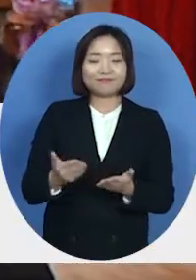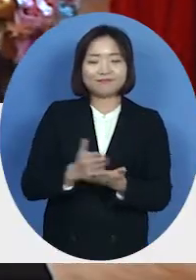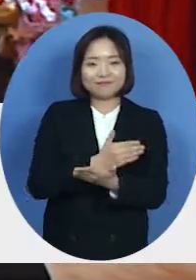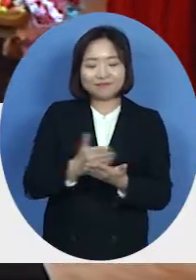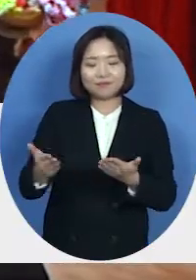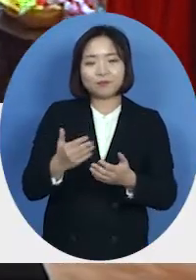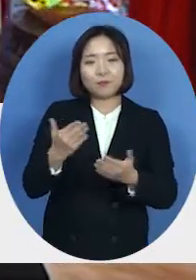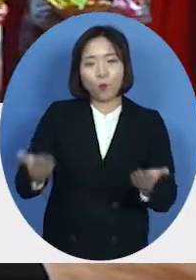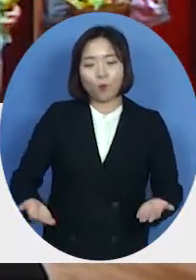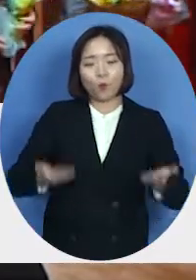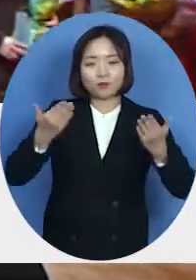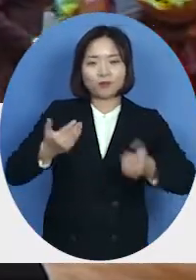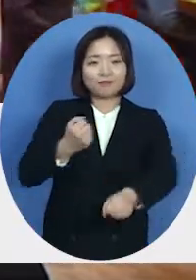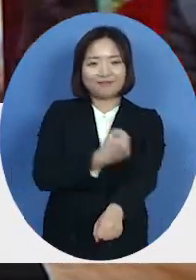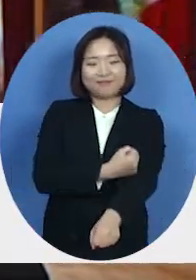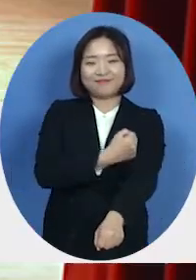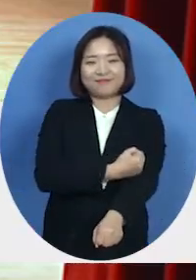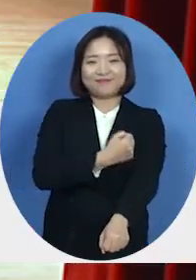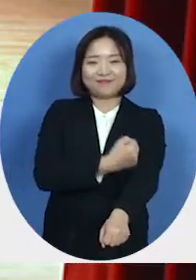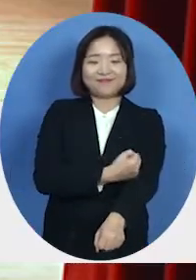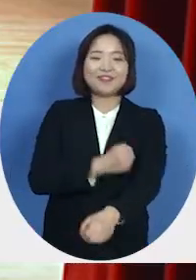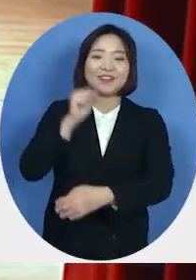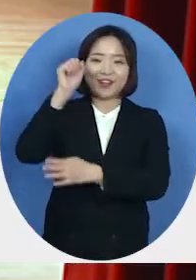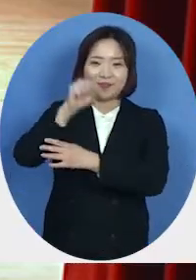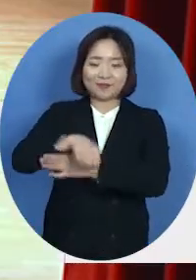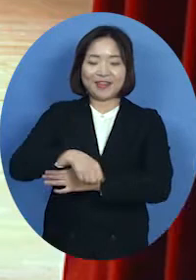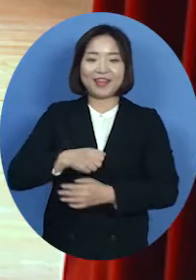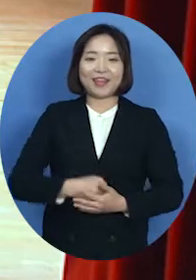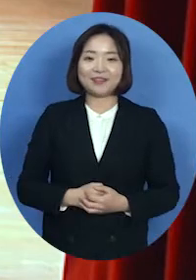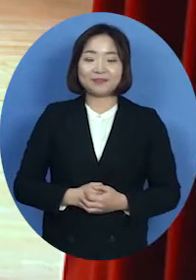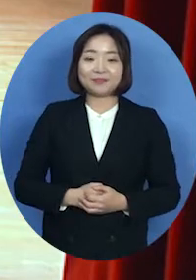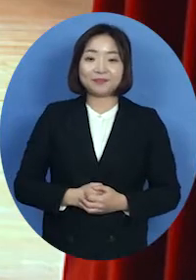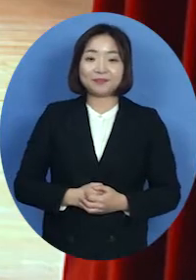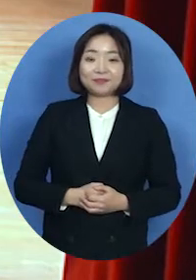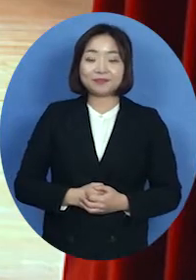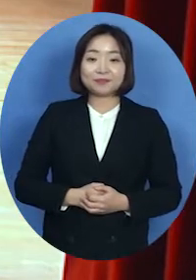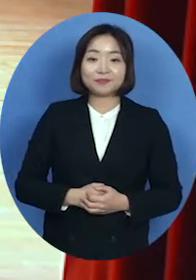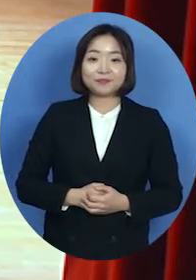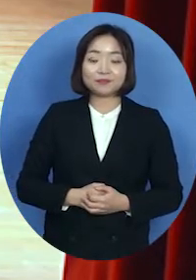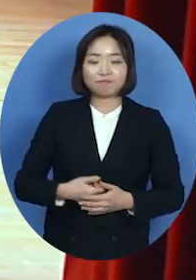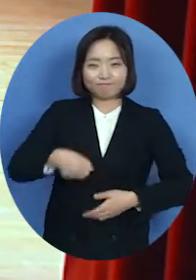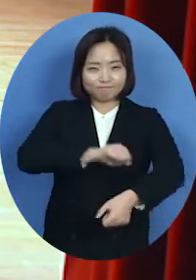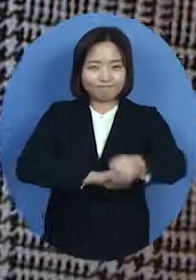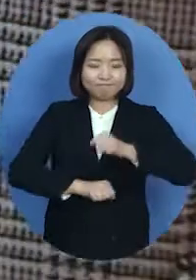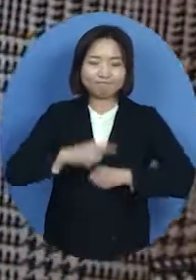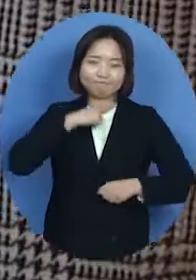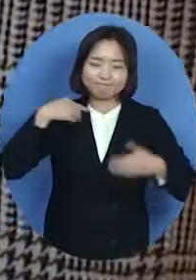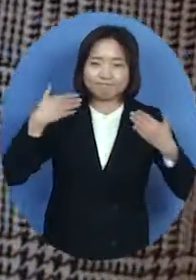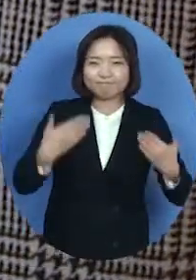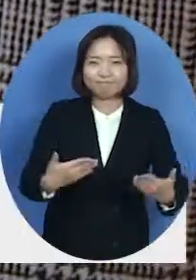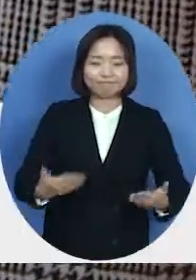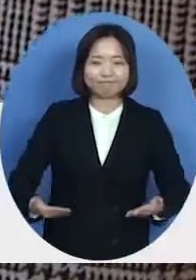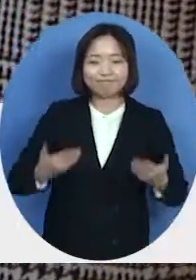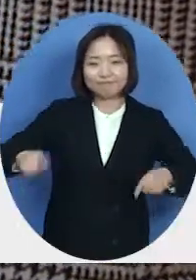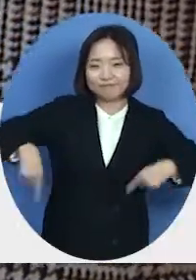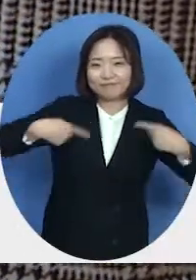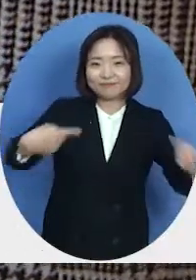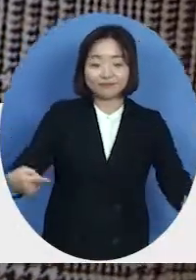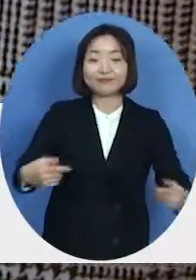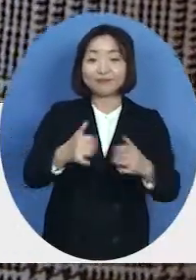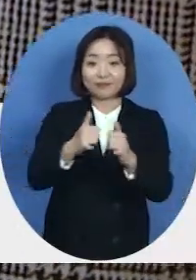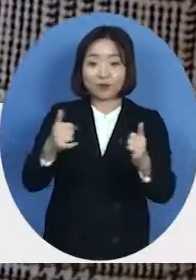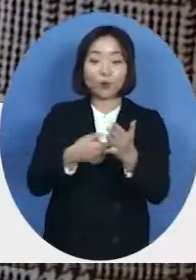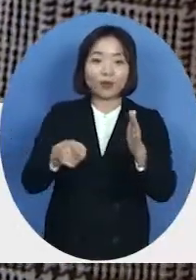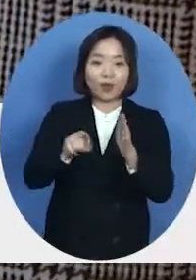봉사로 노력한 한해의 결실을 맺는 뜻깊은 자리였습니다 이날 행사에는 그간 적극적이고 헌신적으로 봉사에